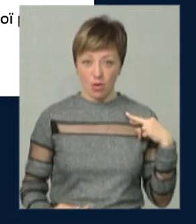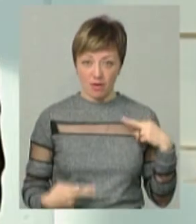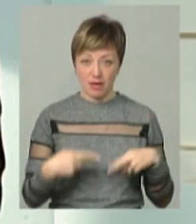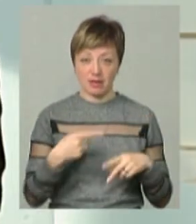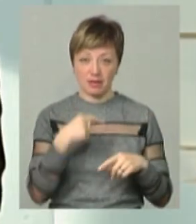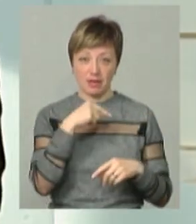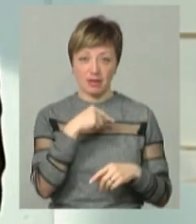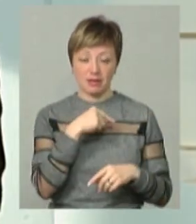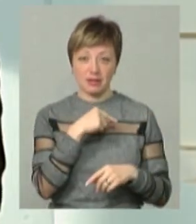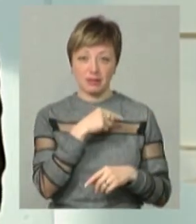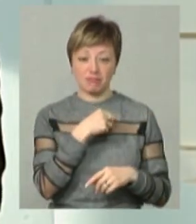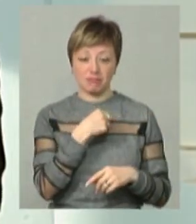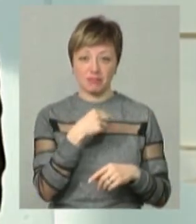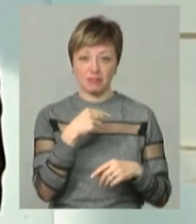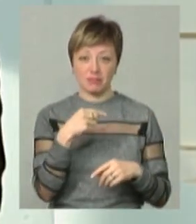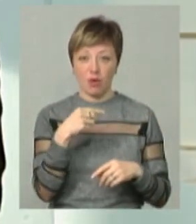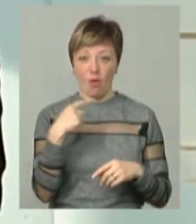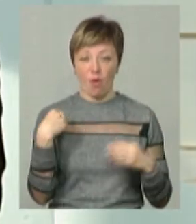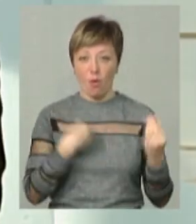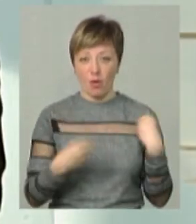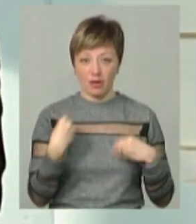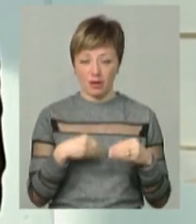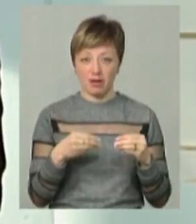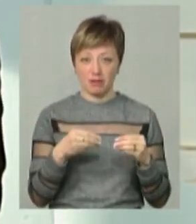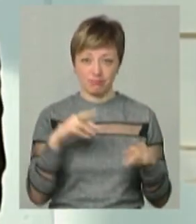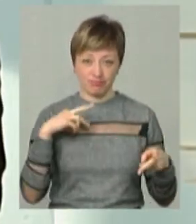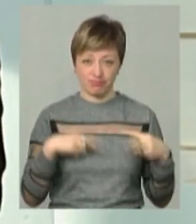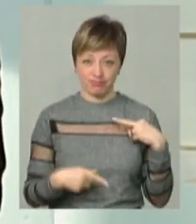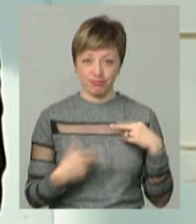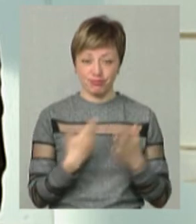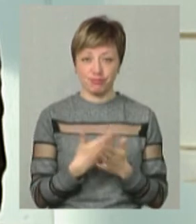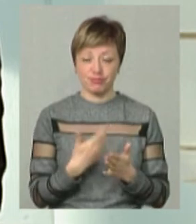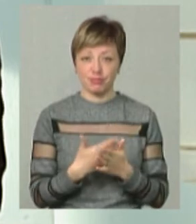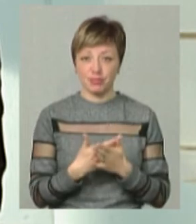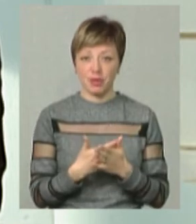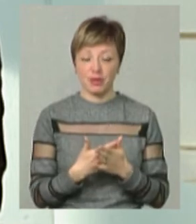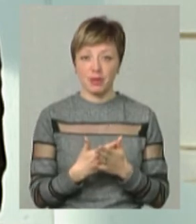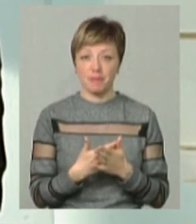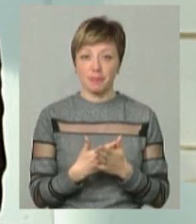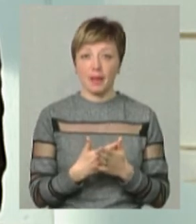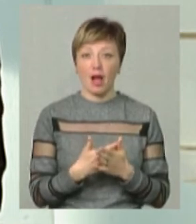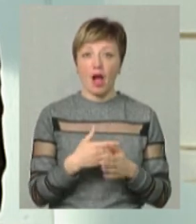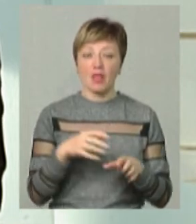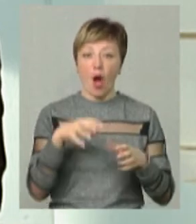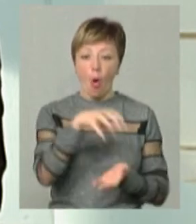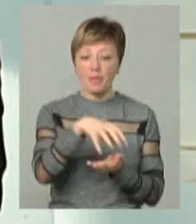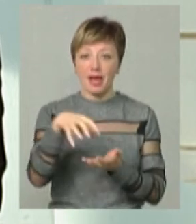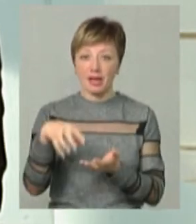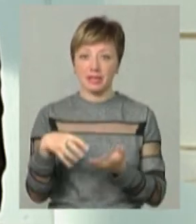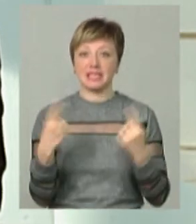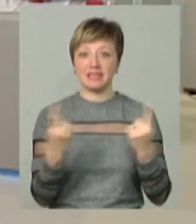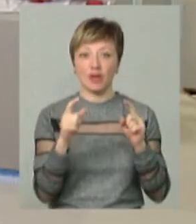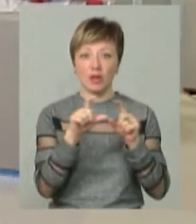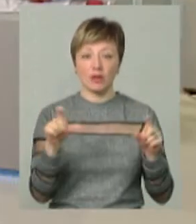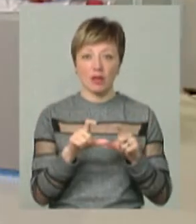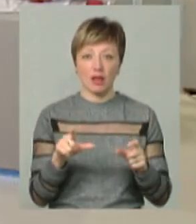символіку. Так само це стосовно напади на об'єкти цивільної інфраструктури. Ми бачили кричущі